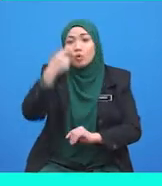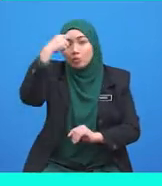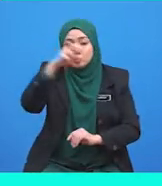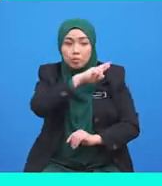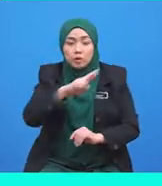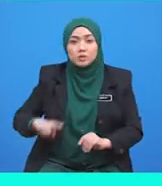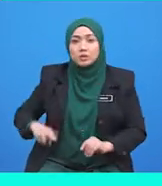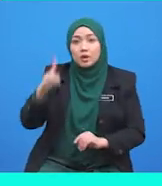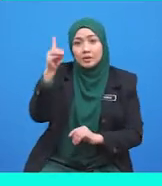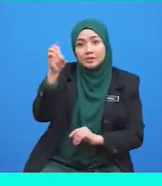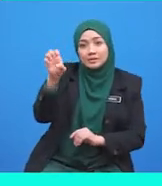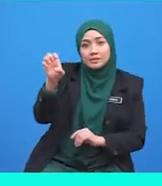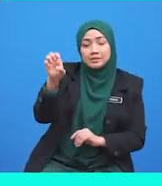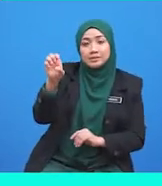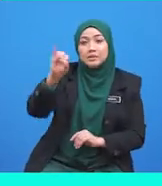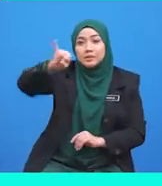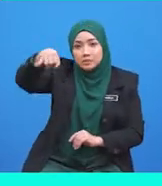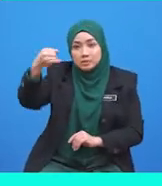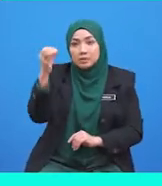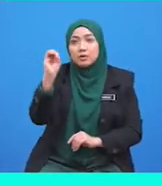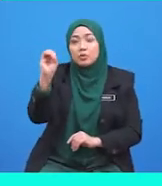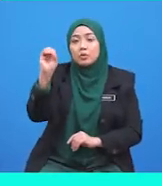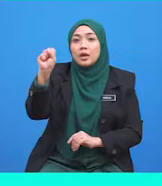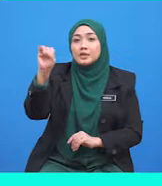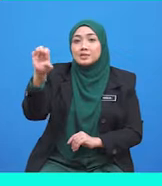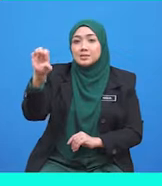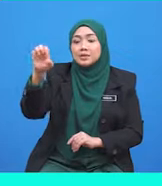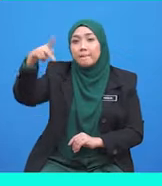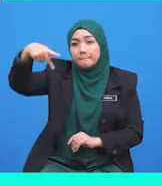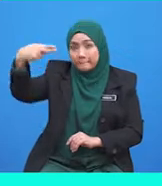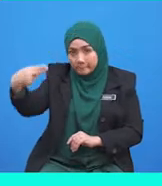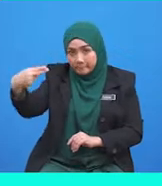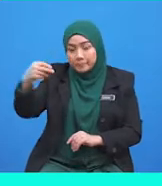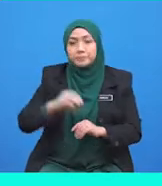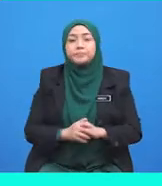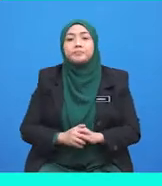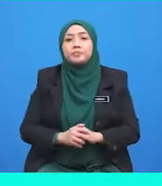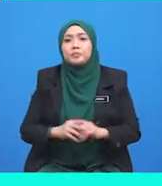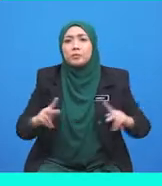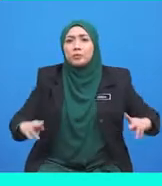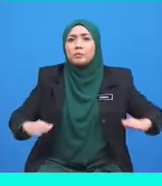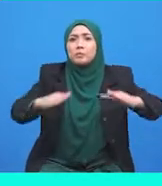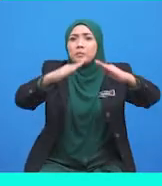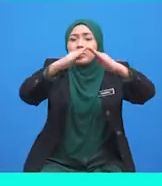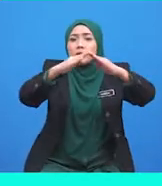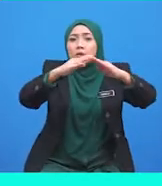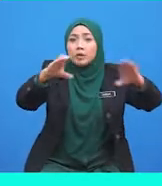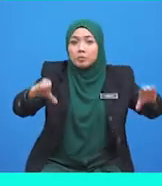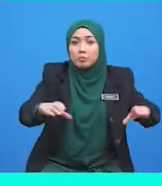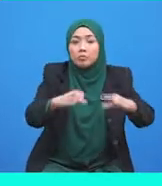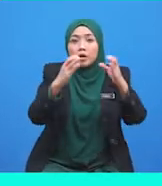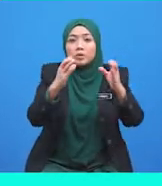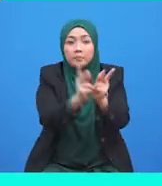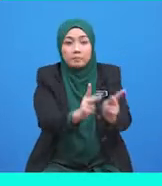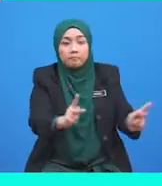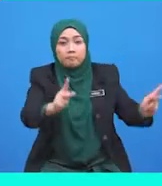Raja Djoser pada tahun 2650 Masihi. Piramid ini dibina sebagai kawasan perkuburan